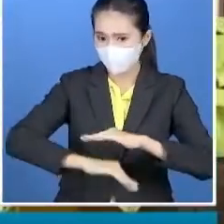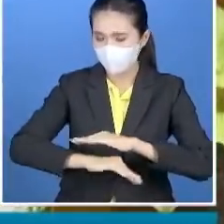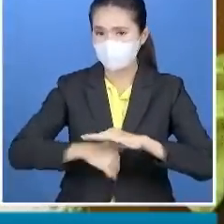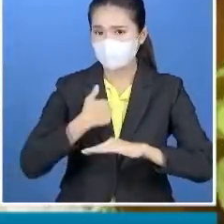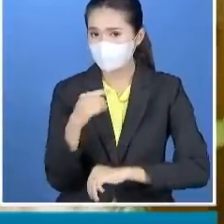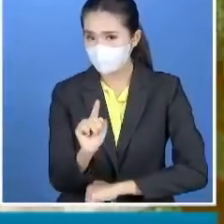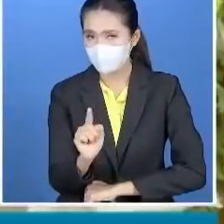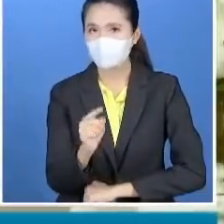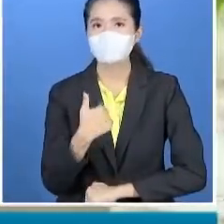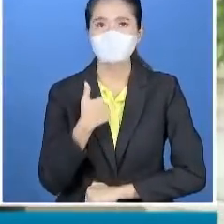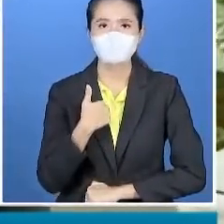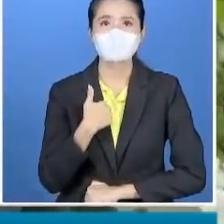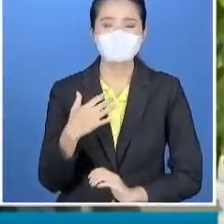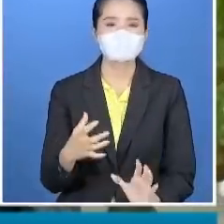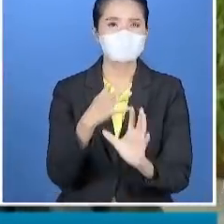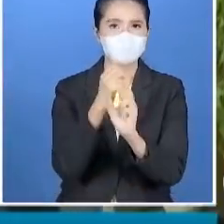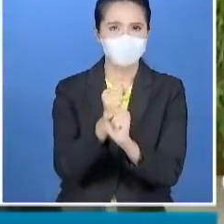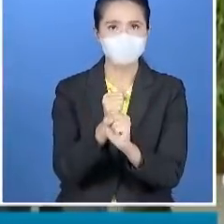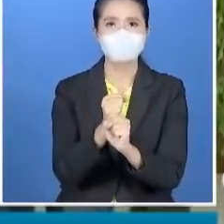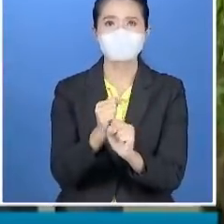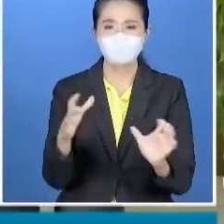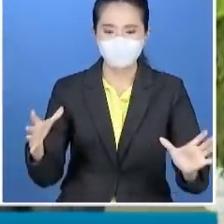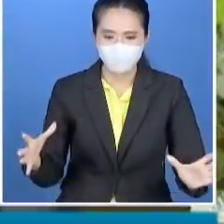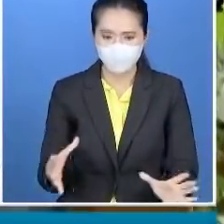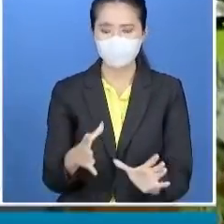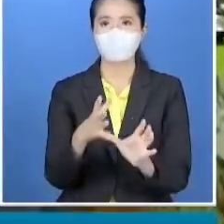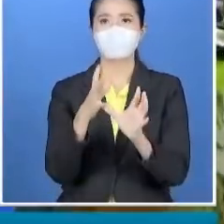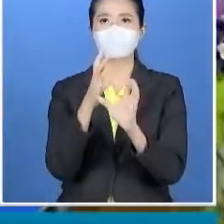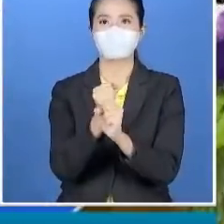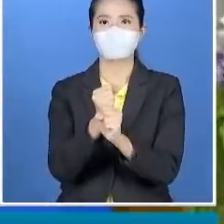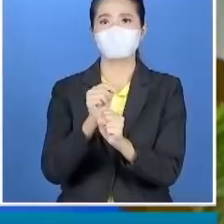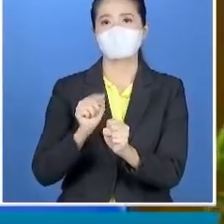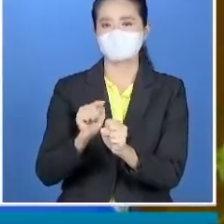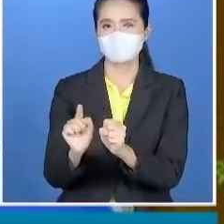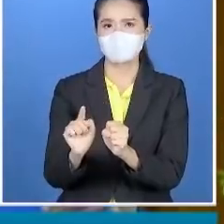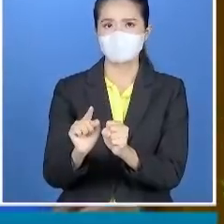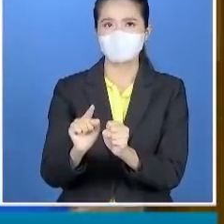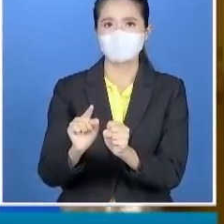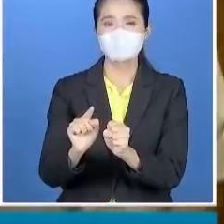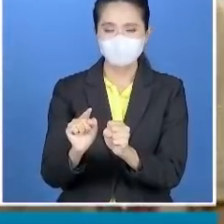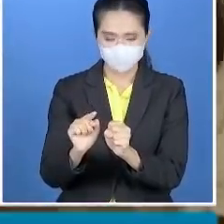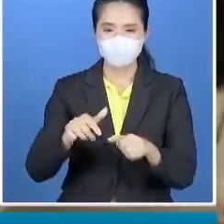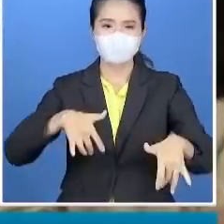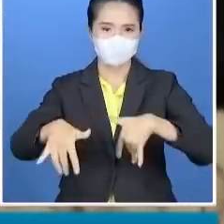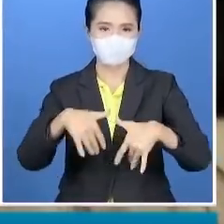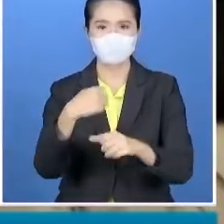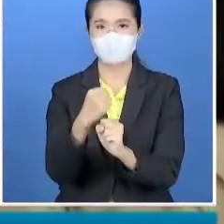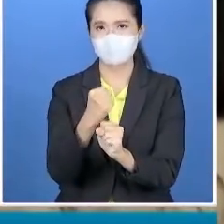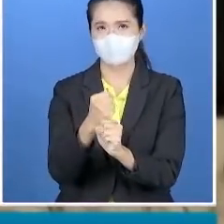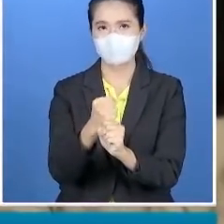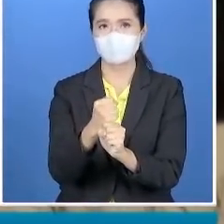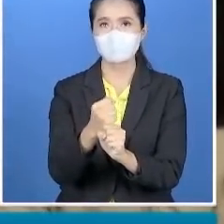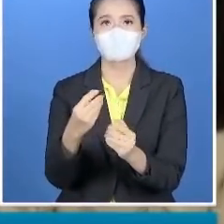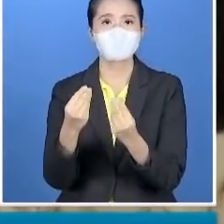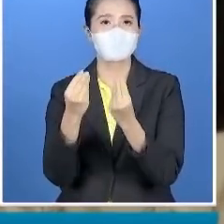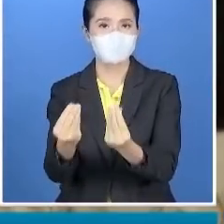ฐานอะไรบ้างเพื่อที่จะรวบรวมทั้งหมดให้มันเป็นก้อนใหญ่เลยเป็นหลักฐานอีกมุมนึงจากภาคประชาชนแล้วก็จะไป